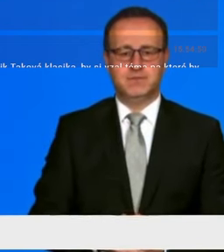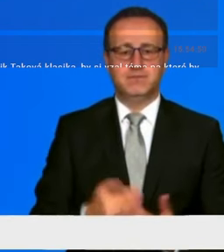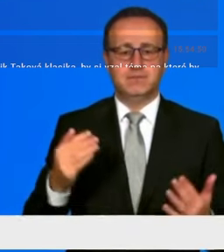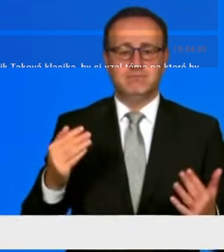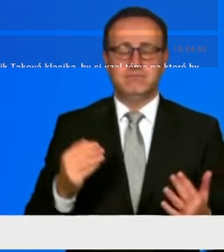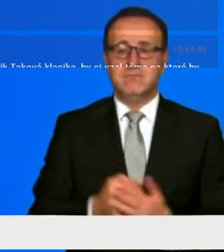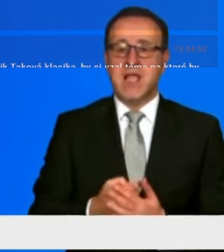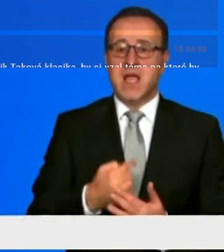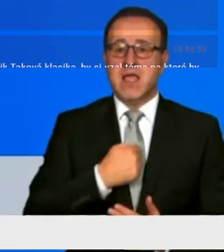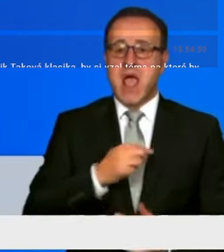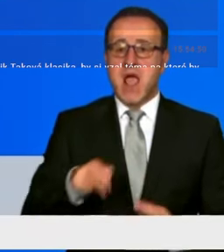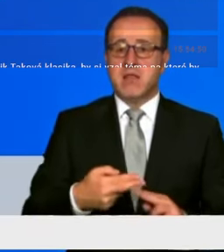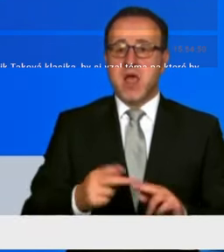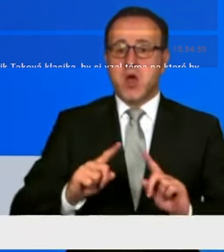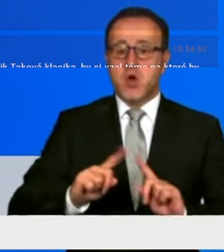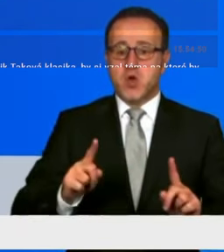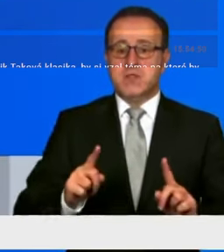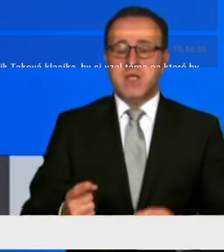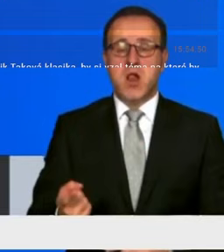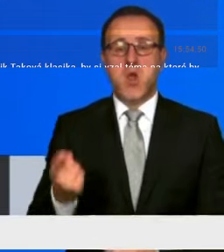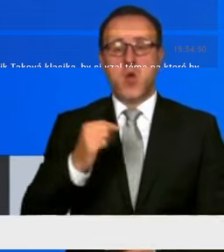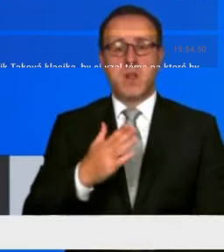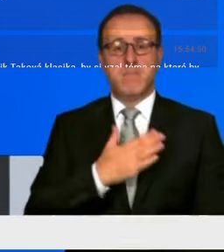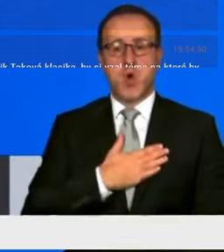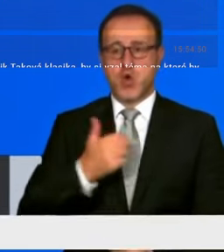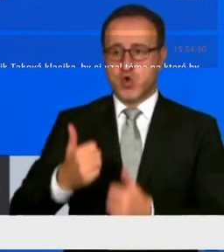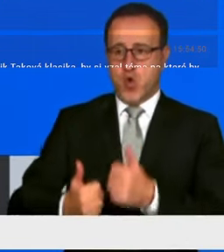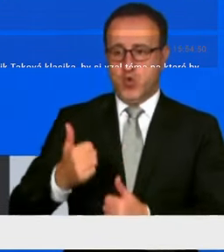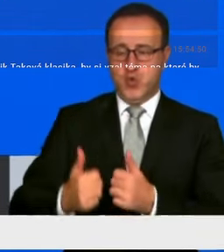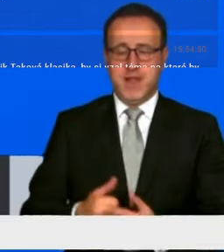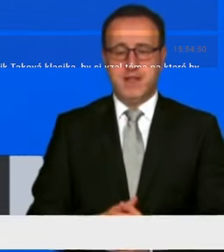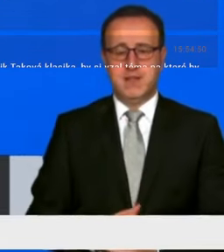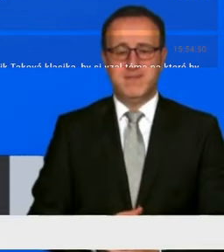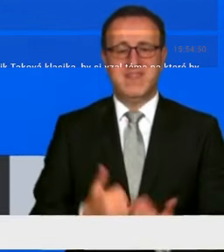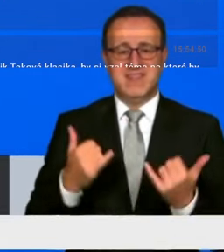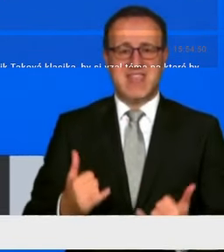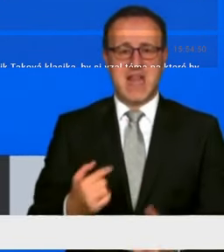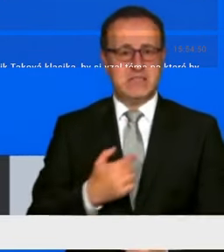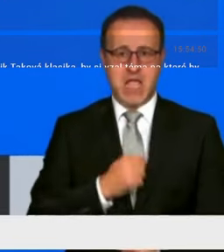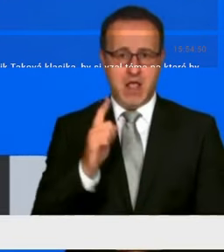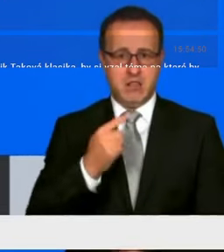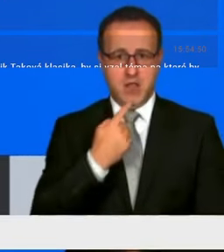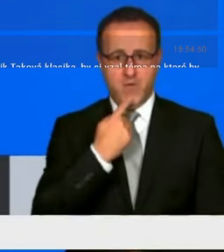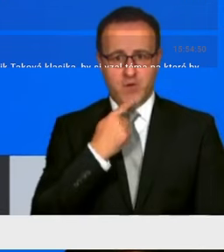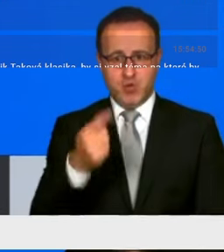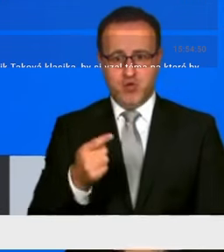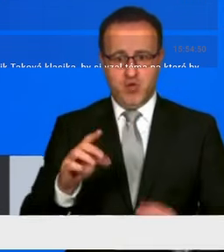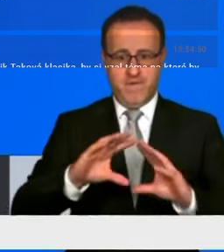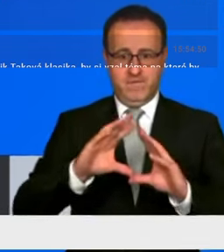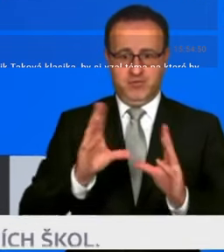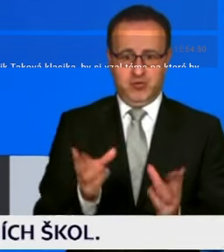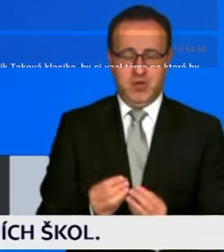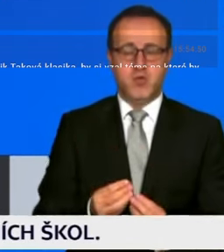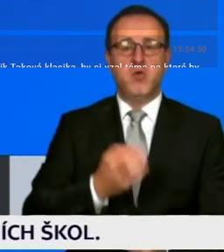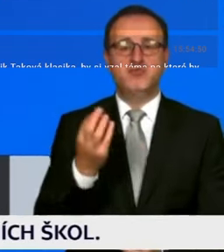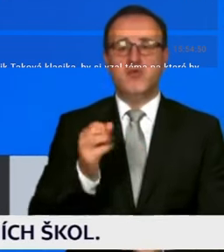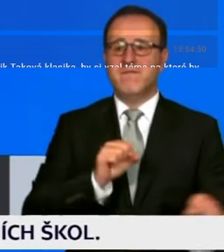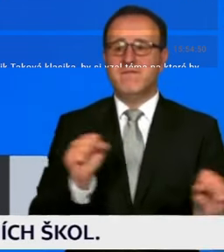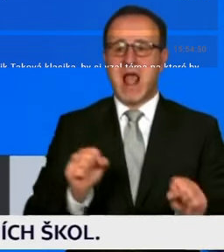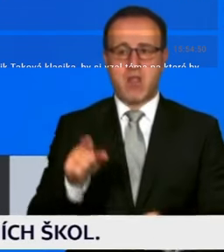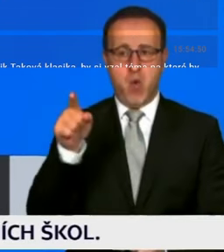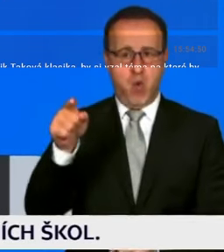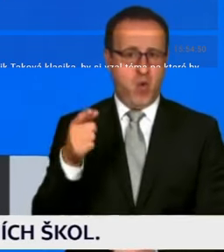len ja na rozdiel od môjho konkurenta teraz netvrdím to všetko čo vláda ktorú on